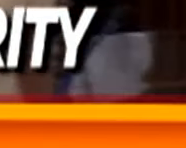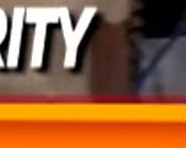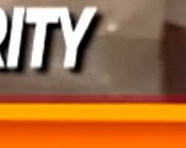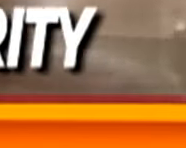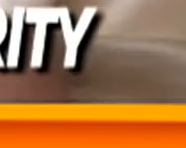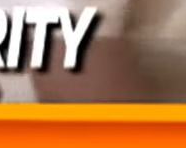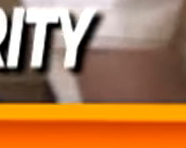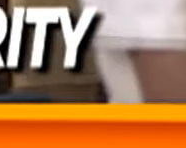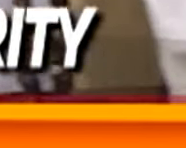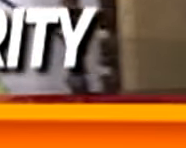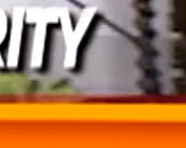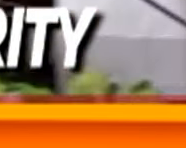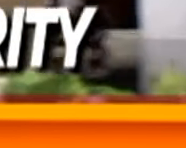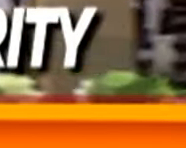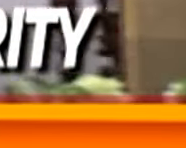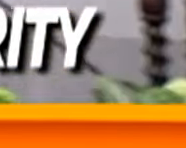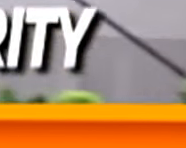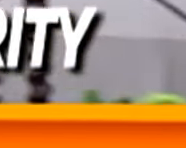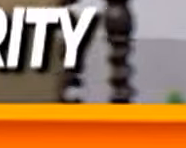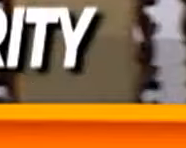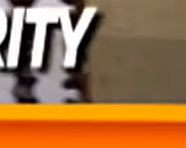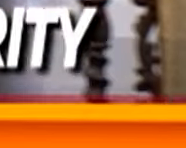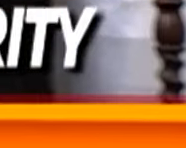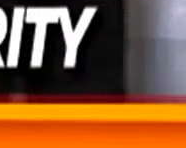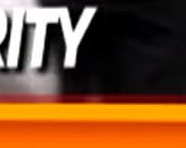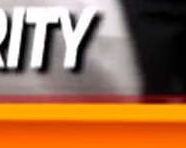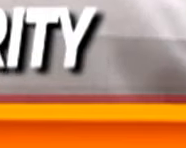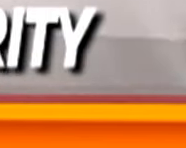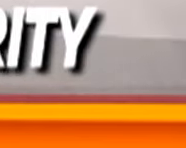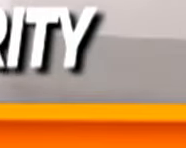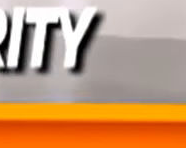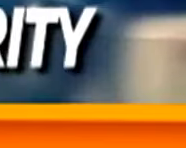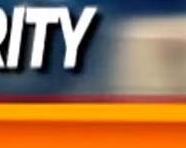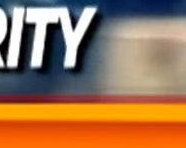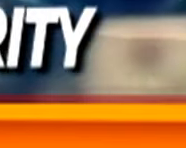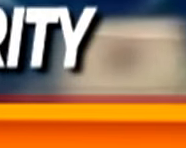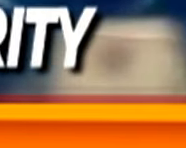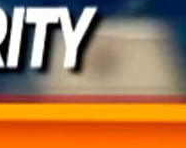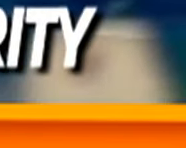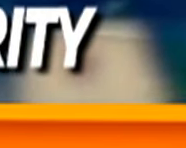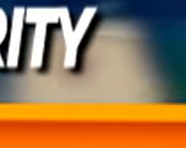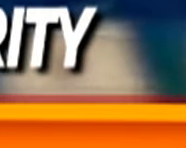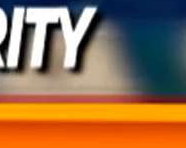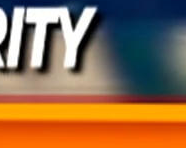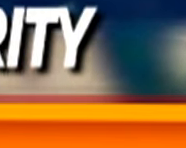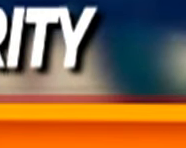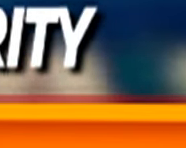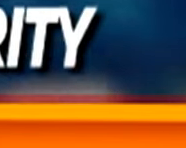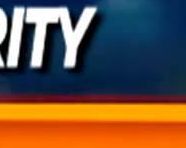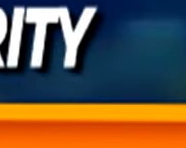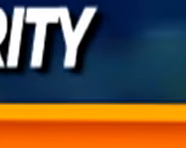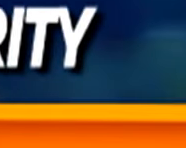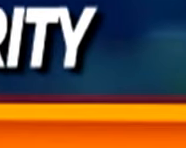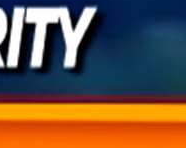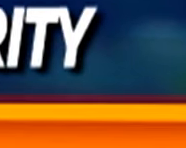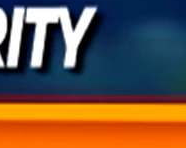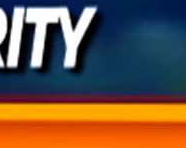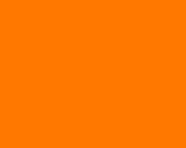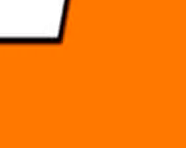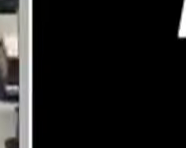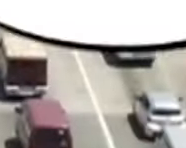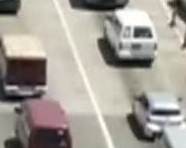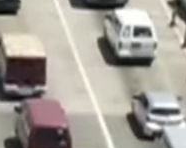Pagpapaigting ng seguridad sa karagatan, ipinag-utos ni Pangulong Bongbong Marcos sa gitna ng banta ng China sa West Philippine Sea.